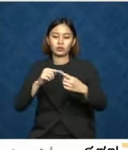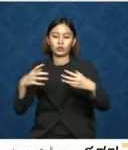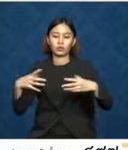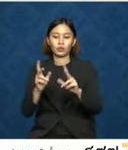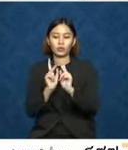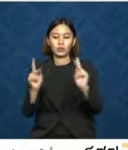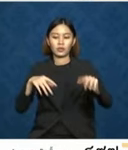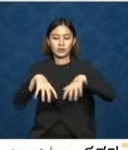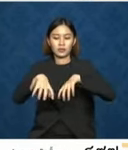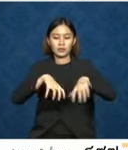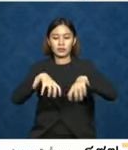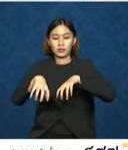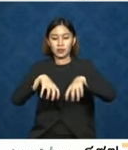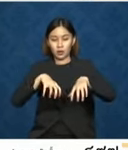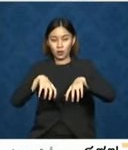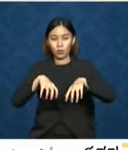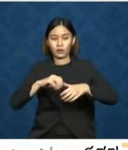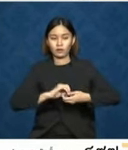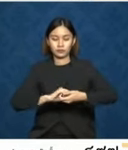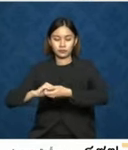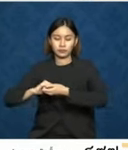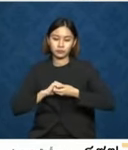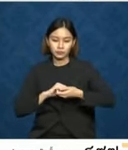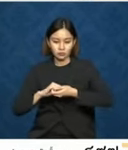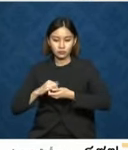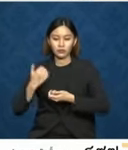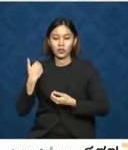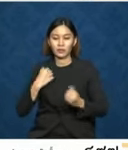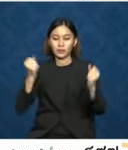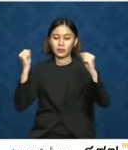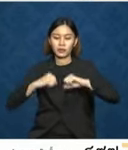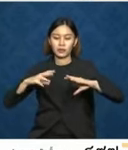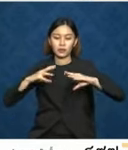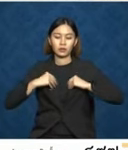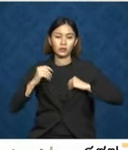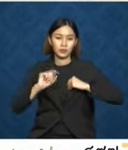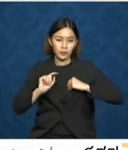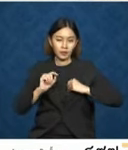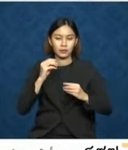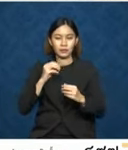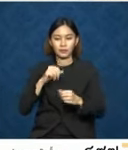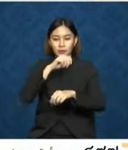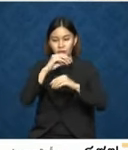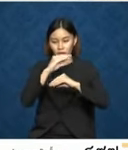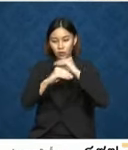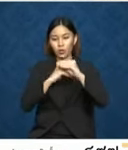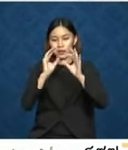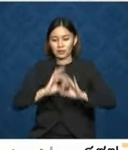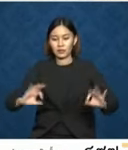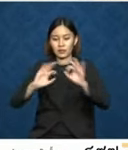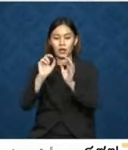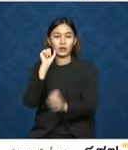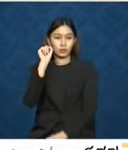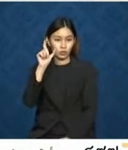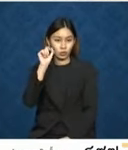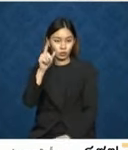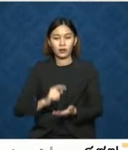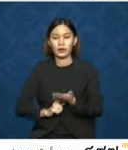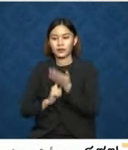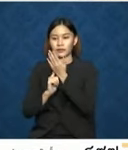บริหารงานจังหวัดแบบบูรณาการซึ่งมีมติเห็นชอบว่าเป็นโครงการที่มีความจำเป็นเร่งด่วนได้